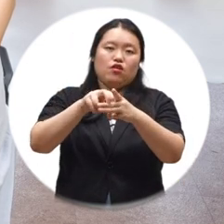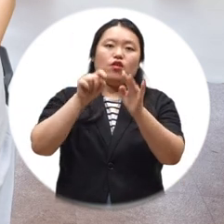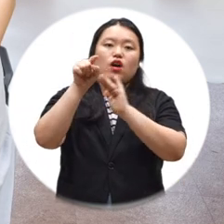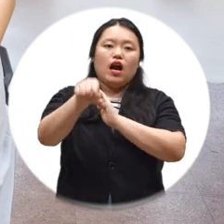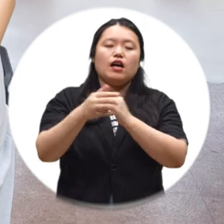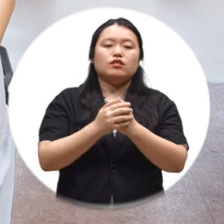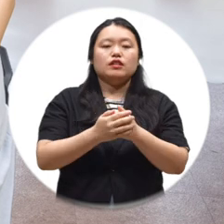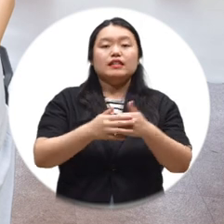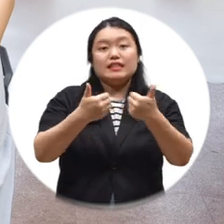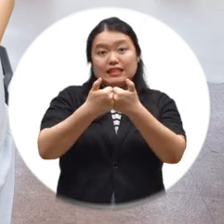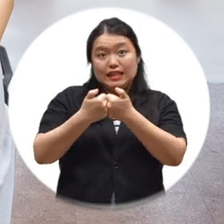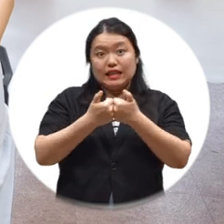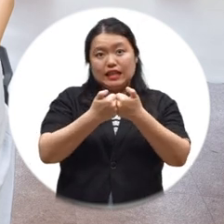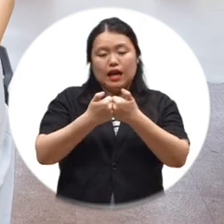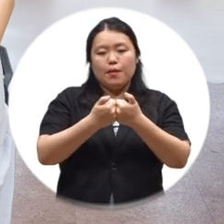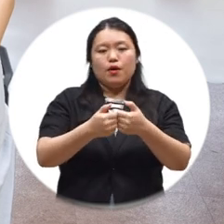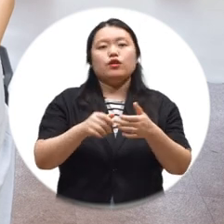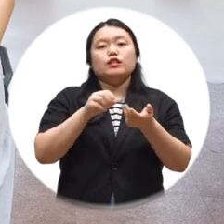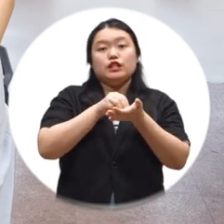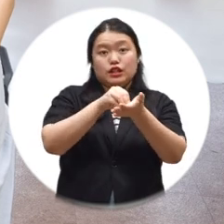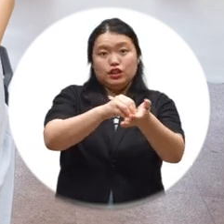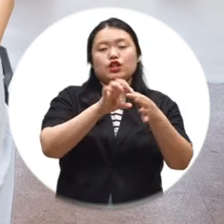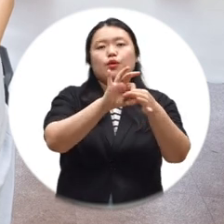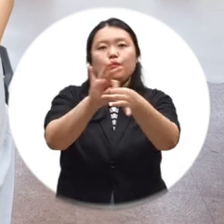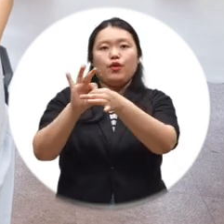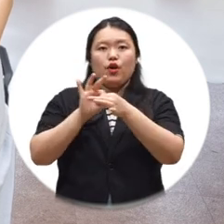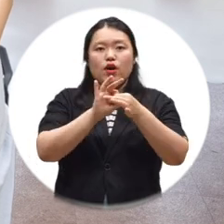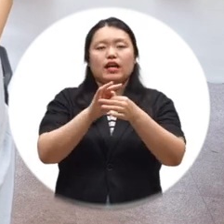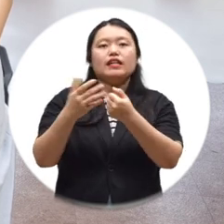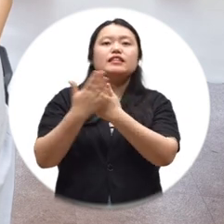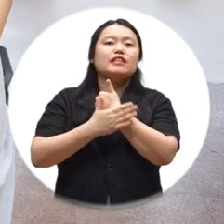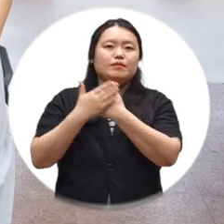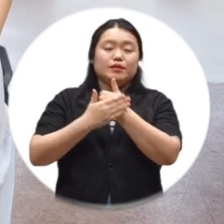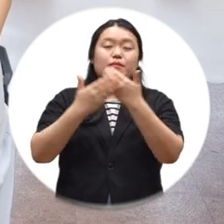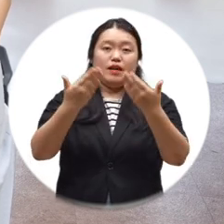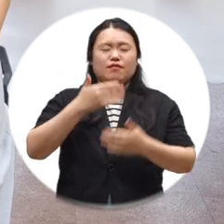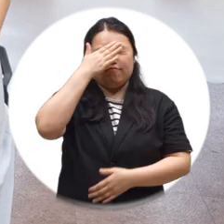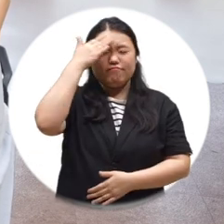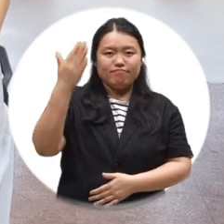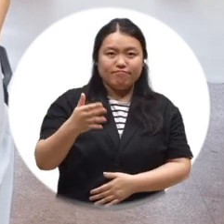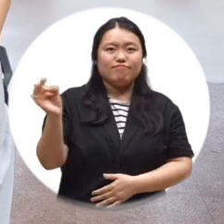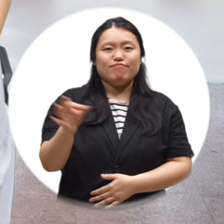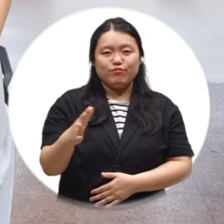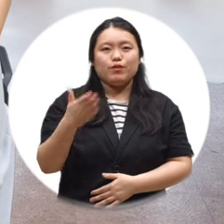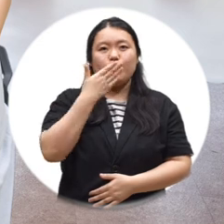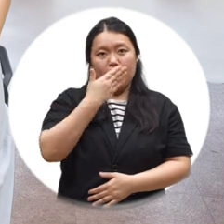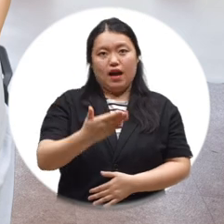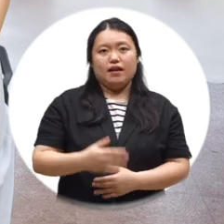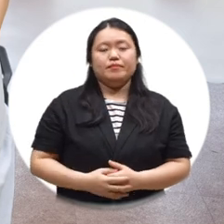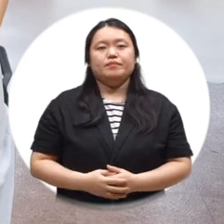방문해 맞춤 직업 상담과 취업 연계 서비스를 무료로 받을 수 있다고 하니까요. 시흥